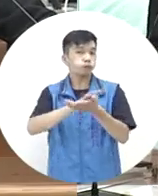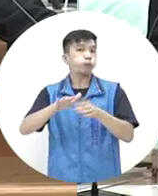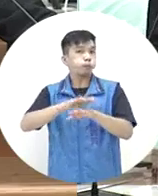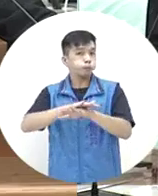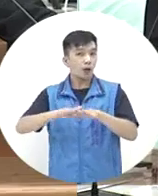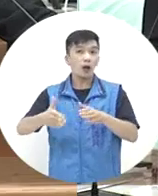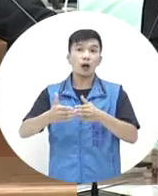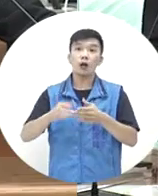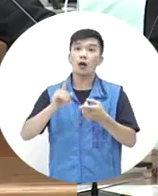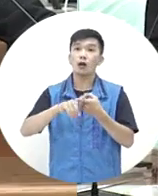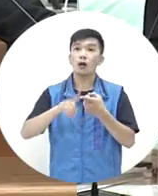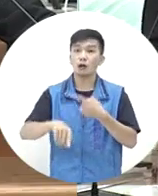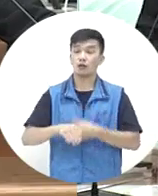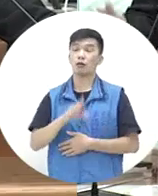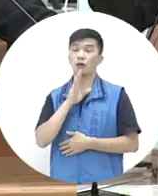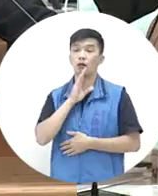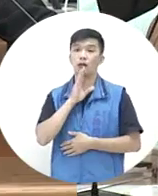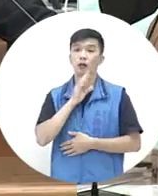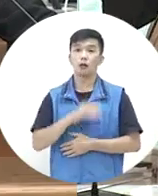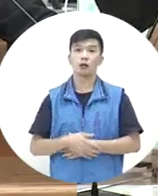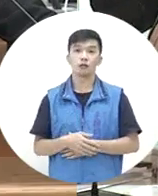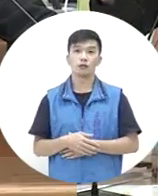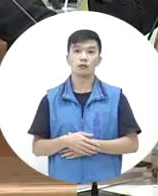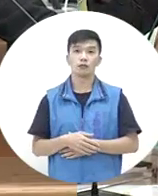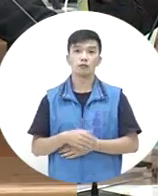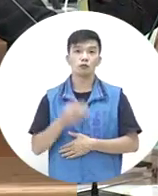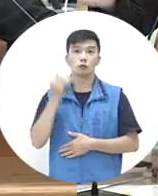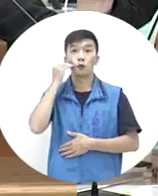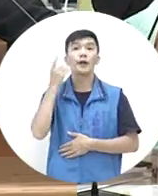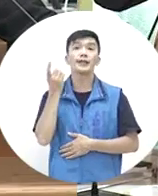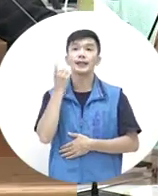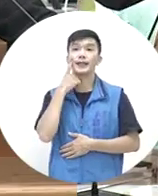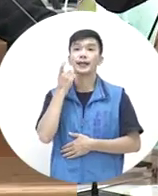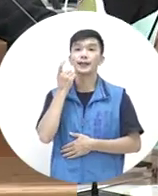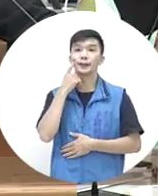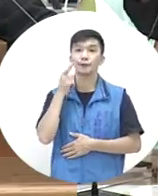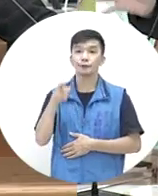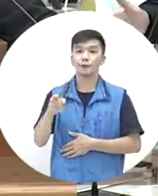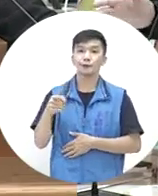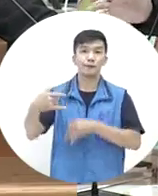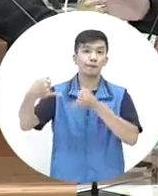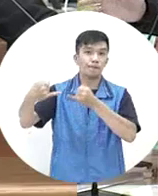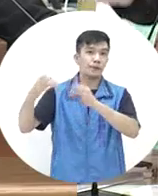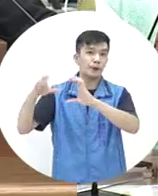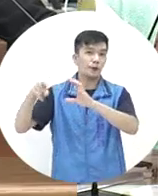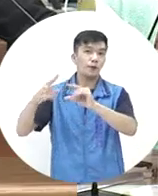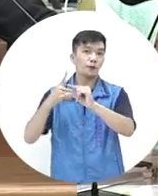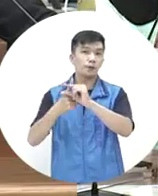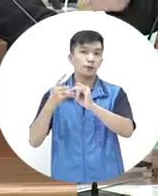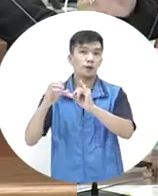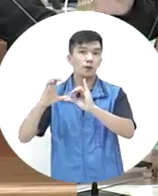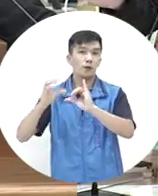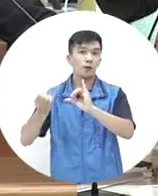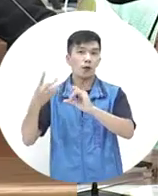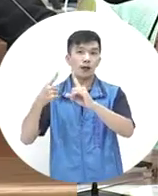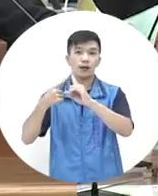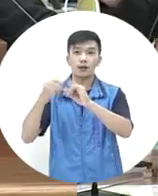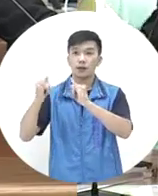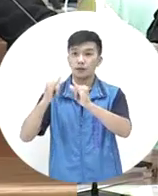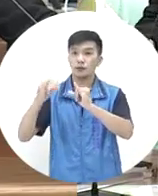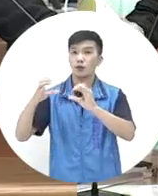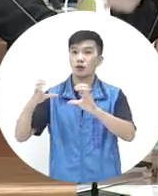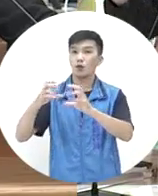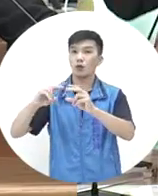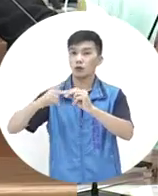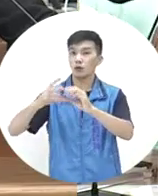对不对？ 没有错 啊。那如果呢，现在有这个敌国中华人民共和国军机军舰不断的扰